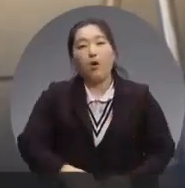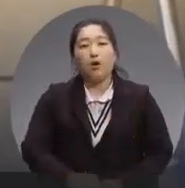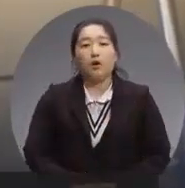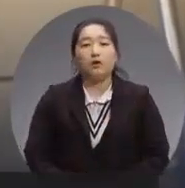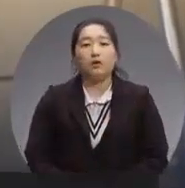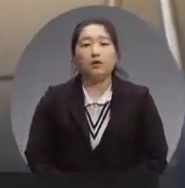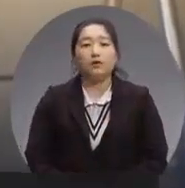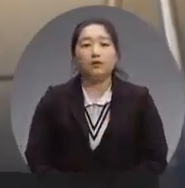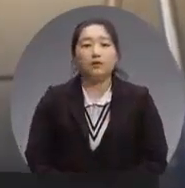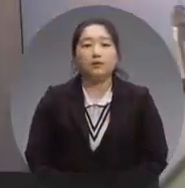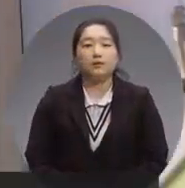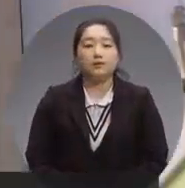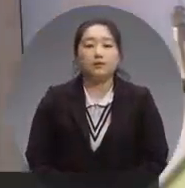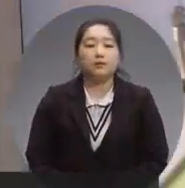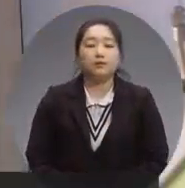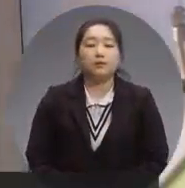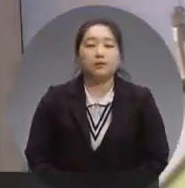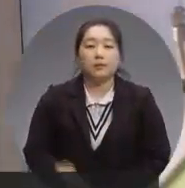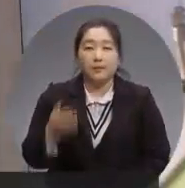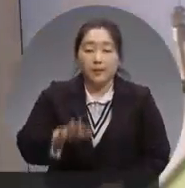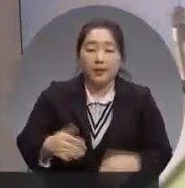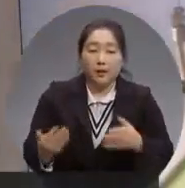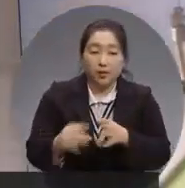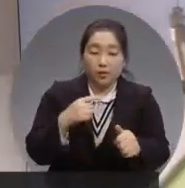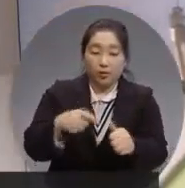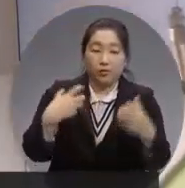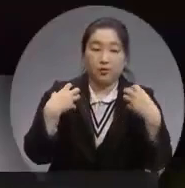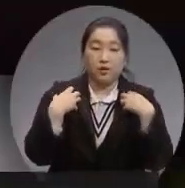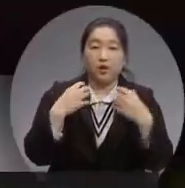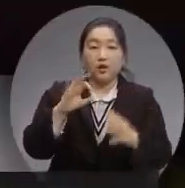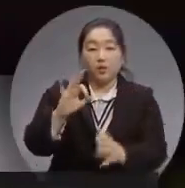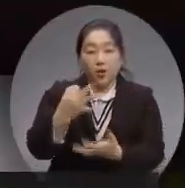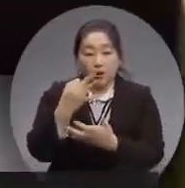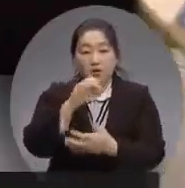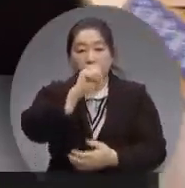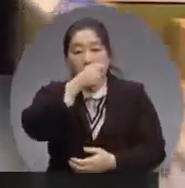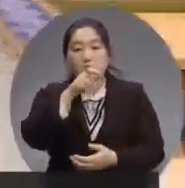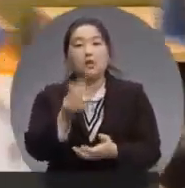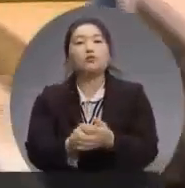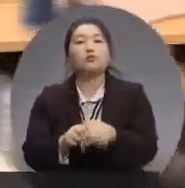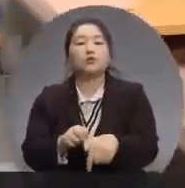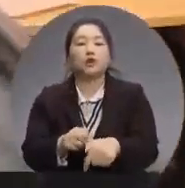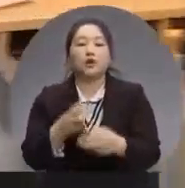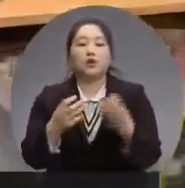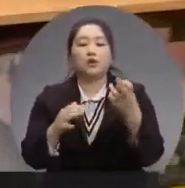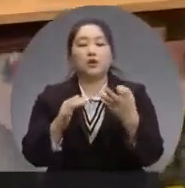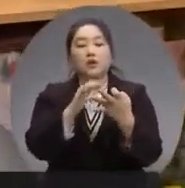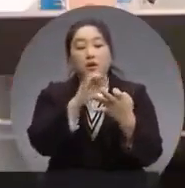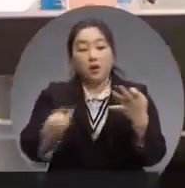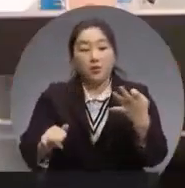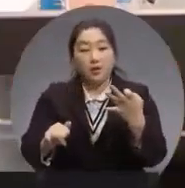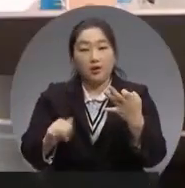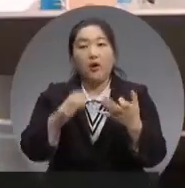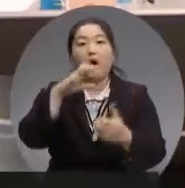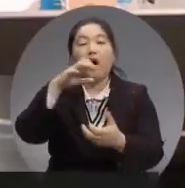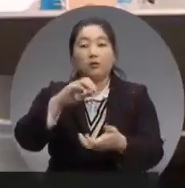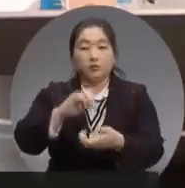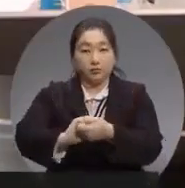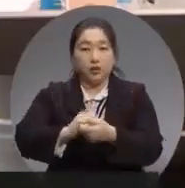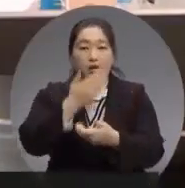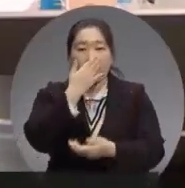노동 강도가 높고 있습니다. 하지만 도교육청은 총 인건비 등 예산 문제를 들어 14명까지를 상한선으로 두고